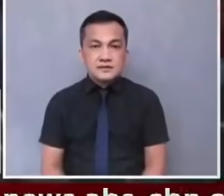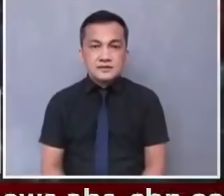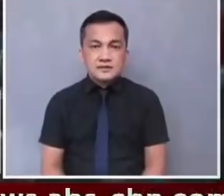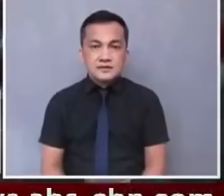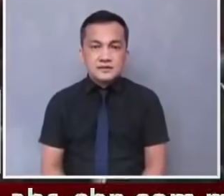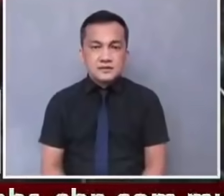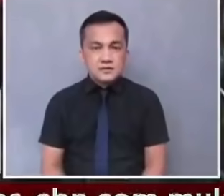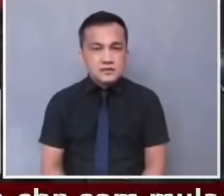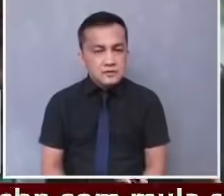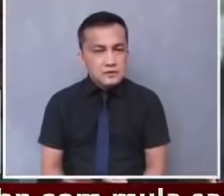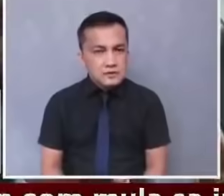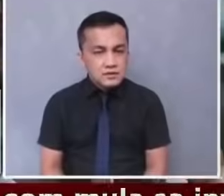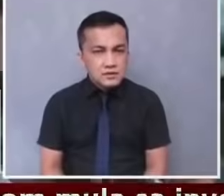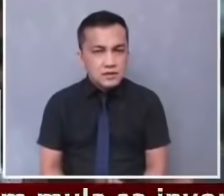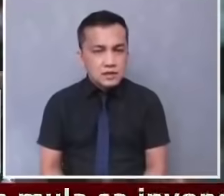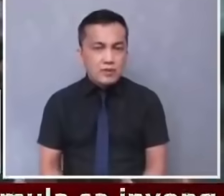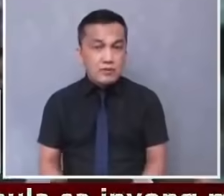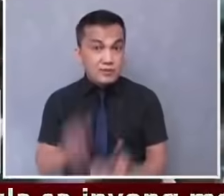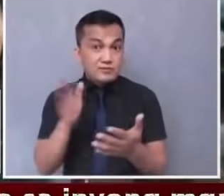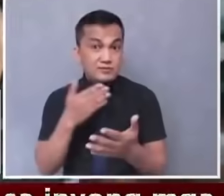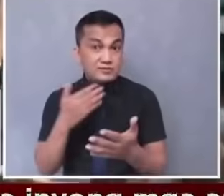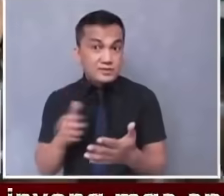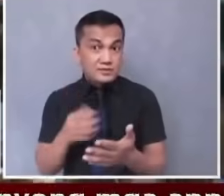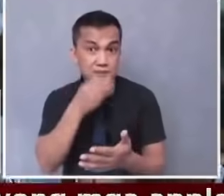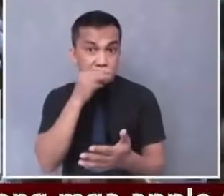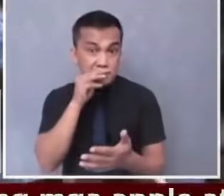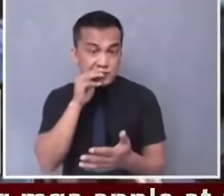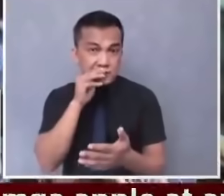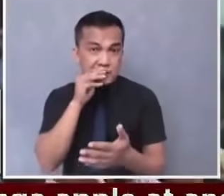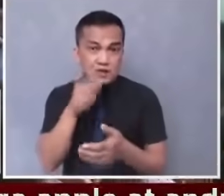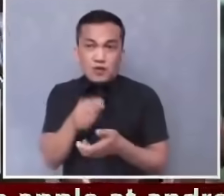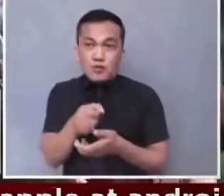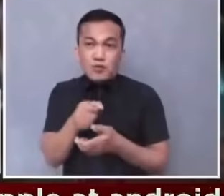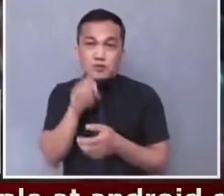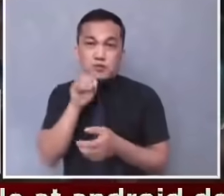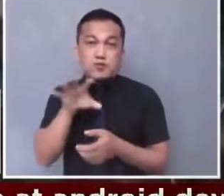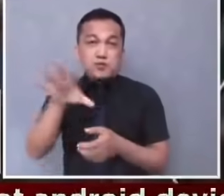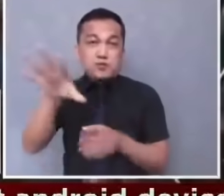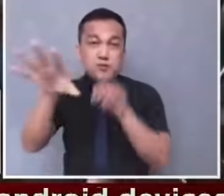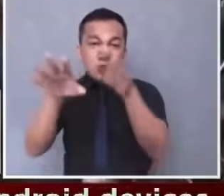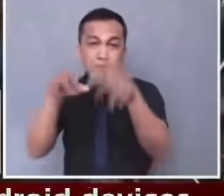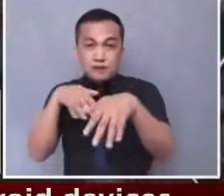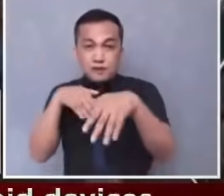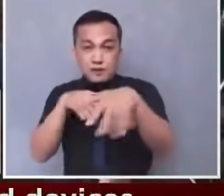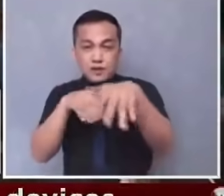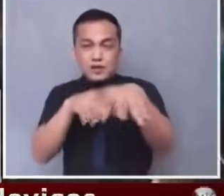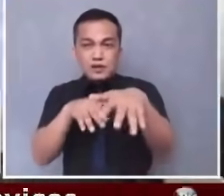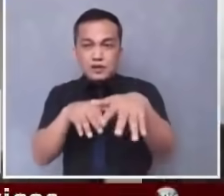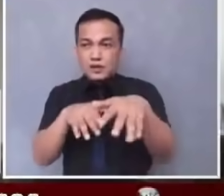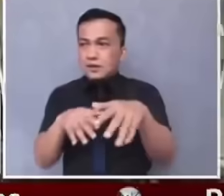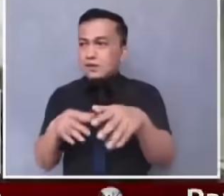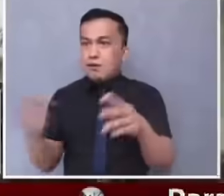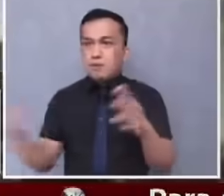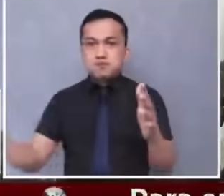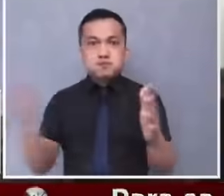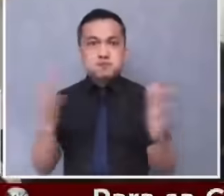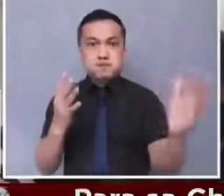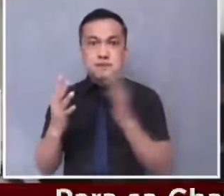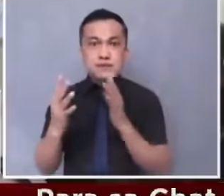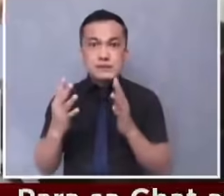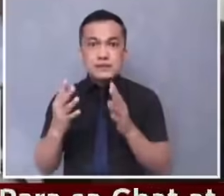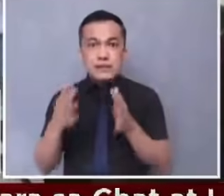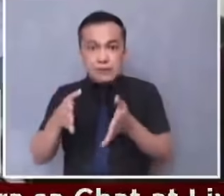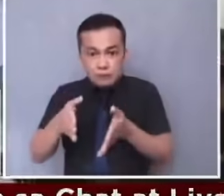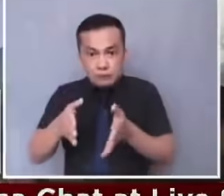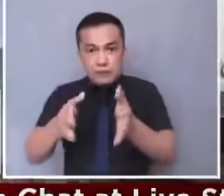Pagtunog ng mga kanta ni Senator Manny Pacquiao sa loudspeaker ng kanyang motorcade, agad naglapasan ng mga tao sa kahabaan ng San